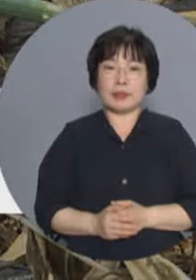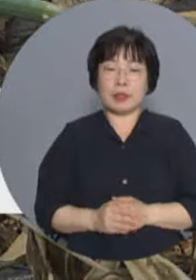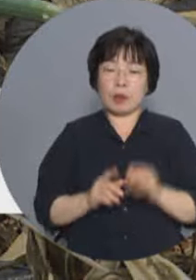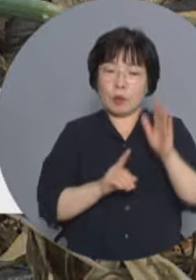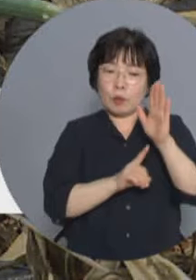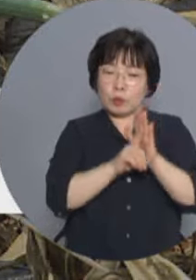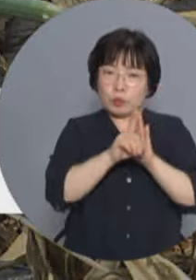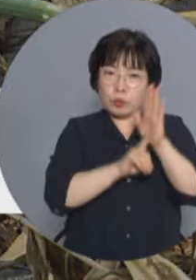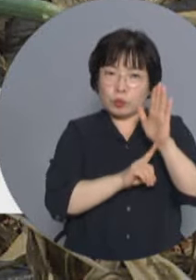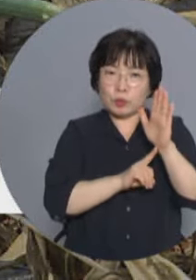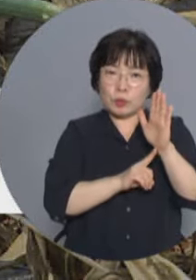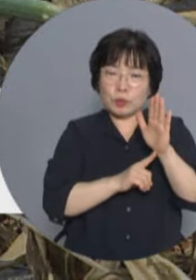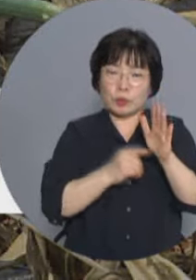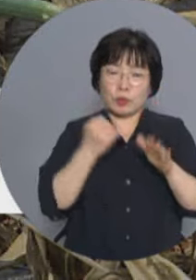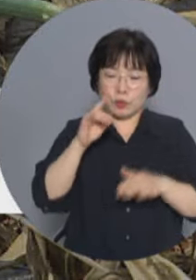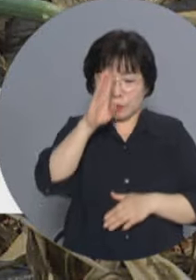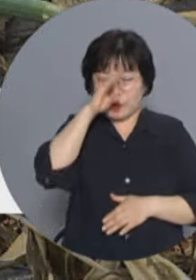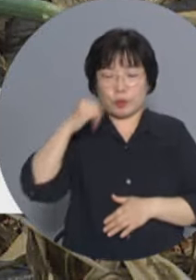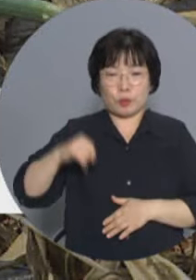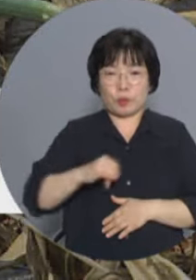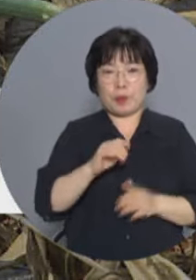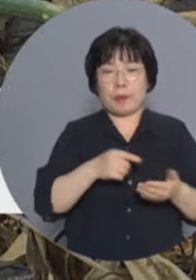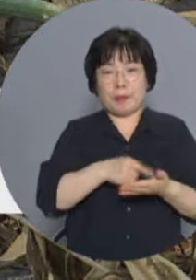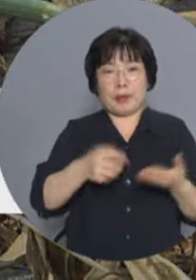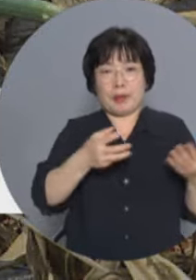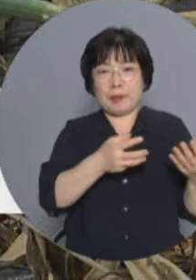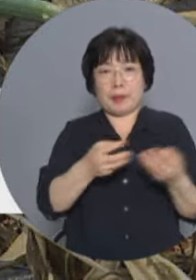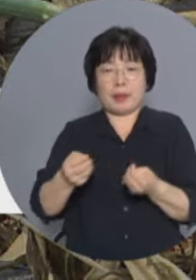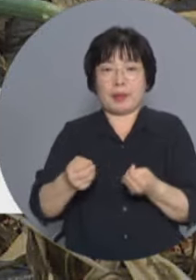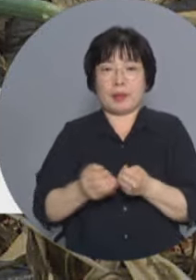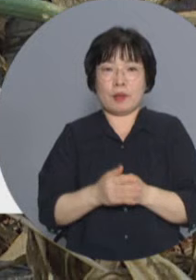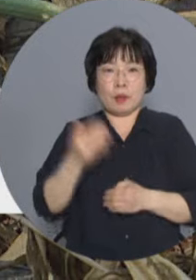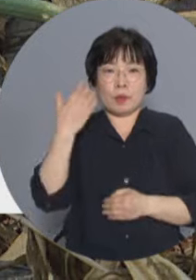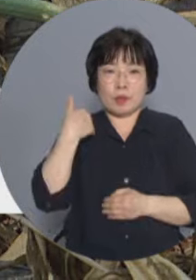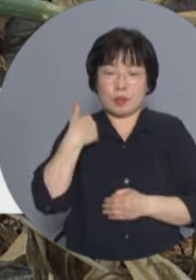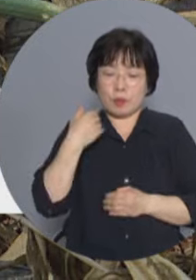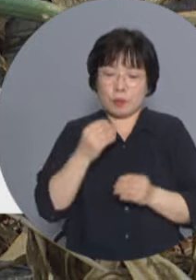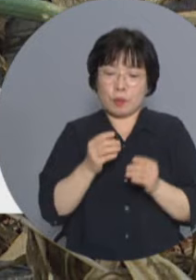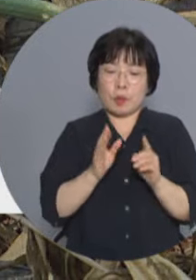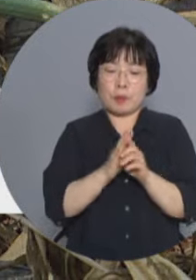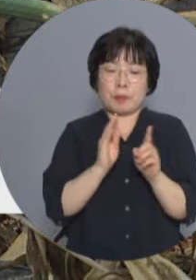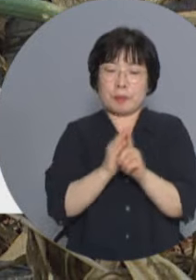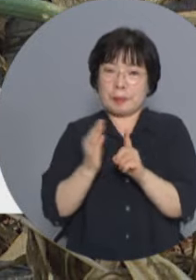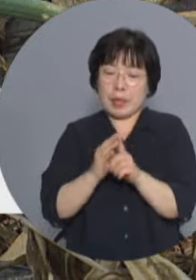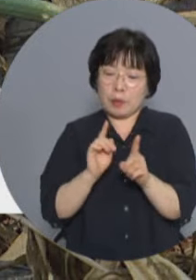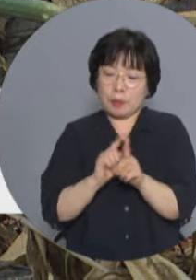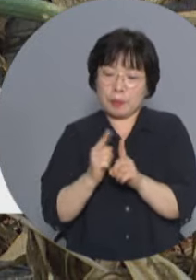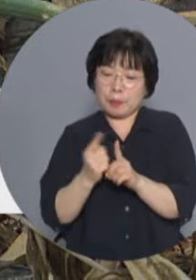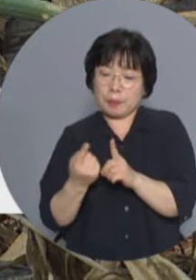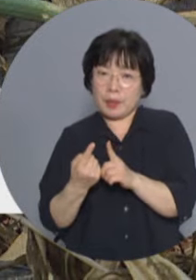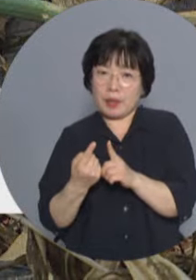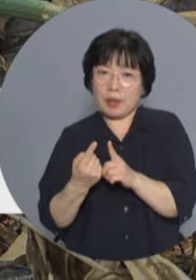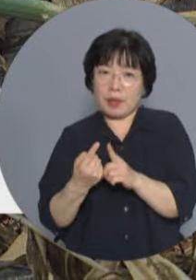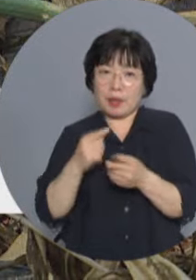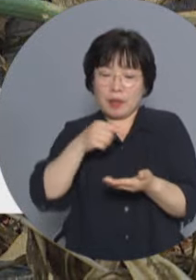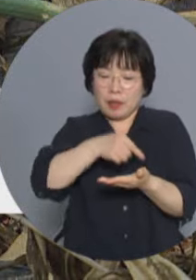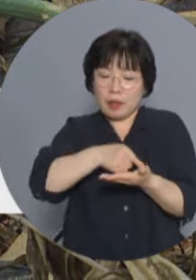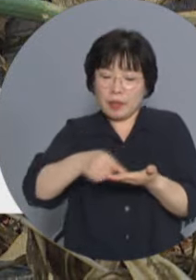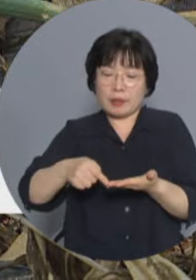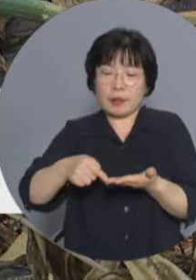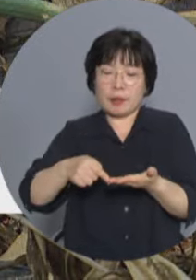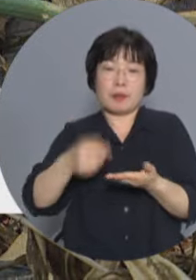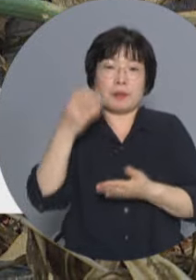이상기후로 인한 농작물 병충해 피해가 잇따르고 있습니다. 최근 자잘하게 갈라지는 이른바 벌마늘에 대해서는